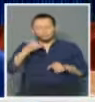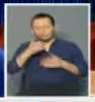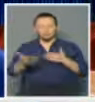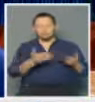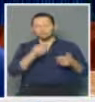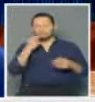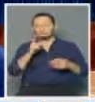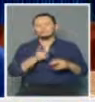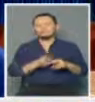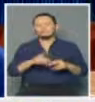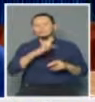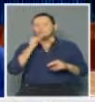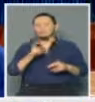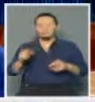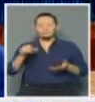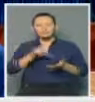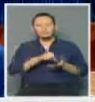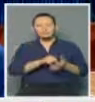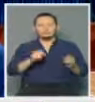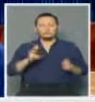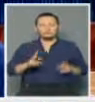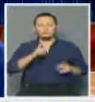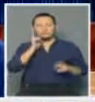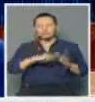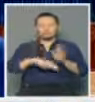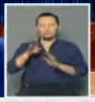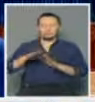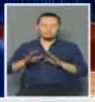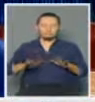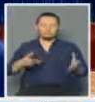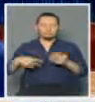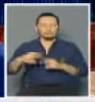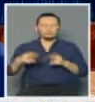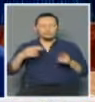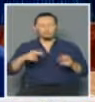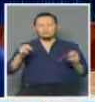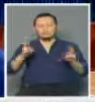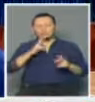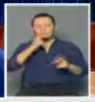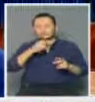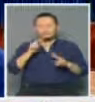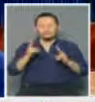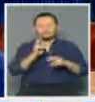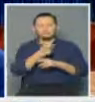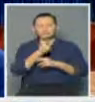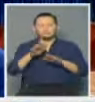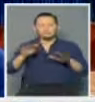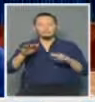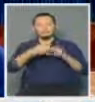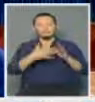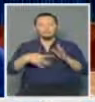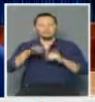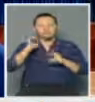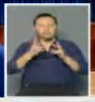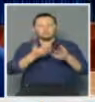как многие люди, участники, молодые, подрастающее поколение, они приезжают специально увидеть этих легендарных танцоров,